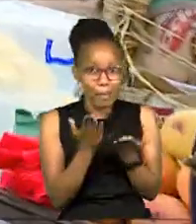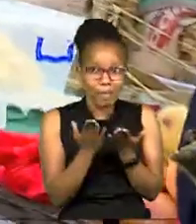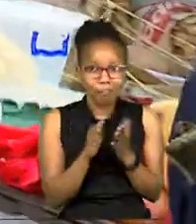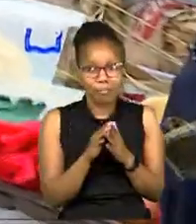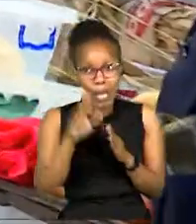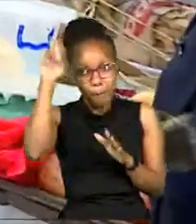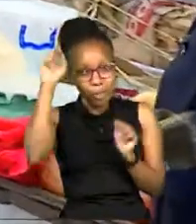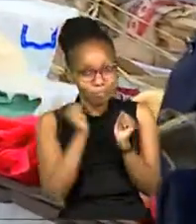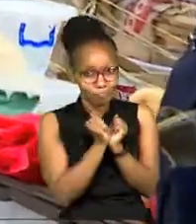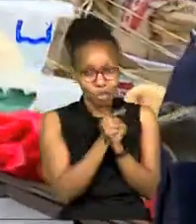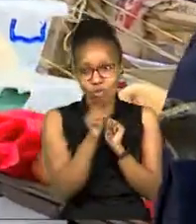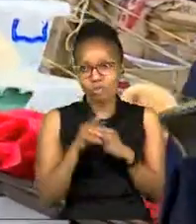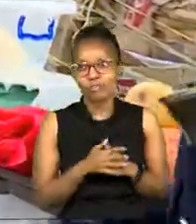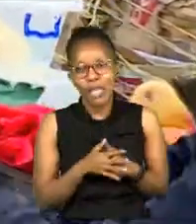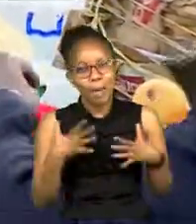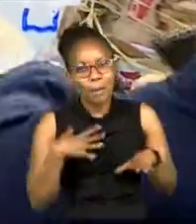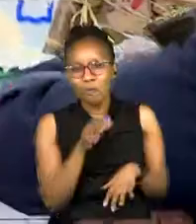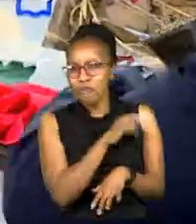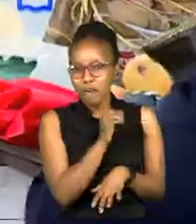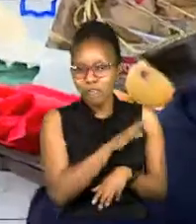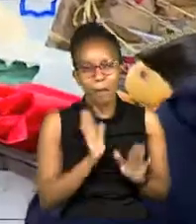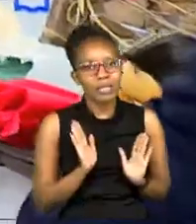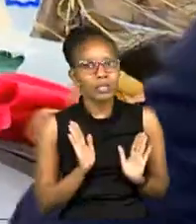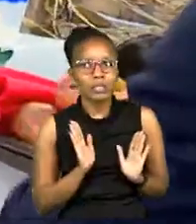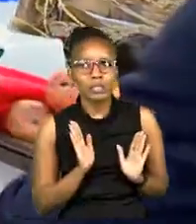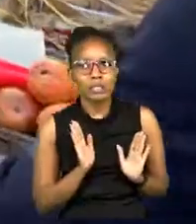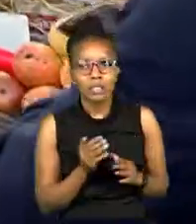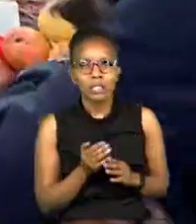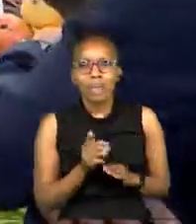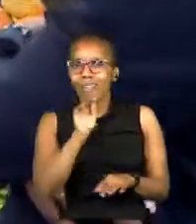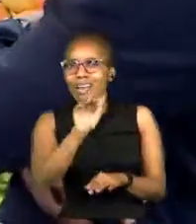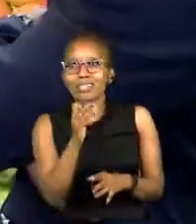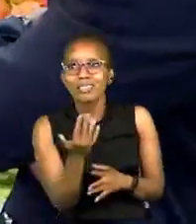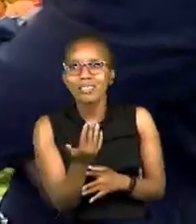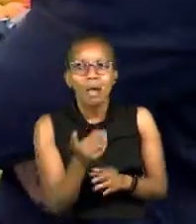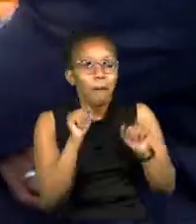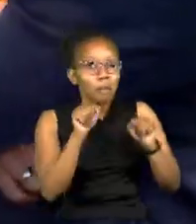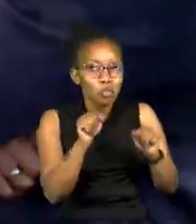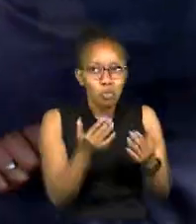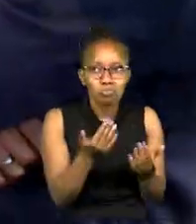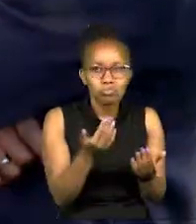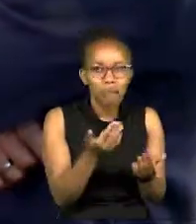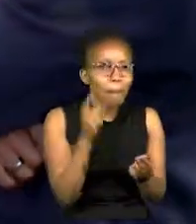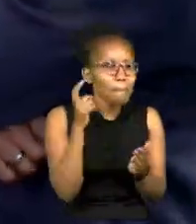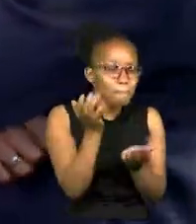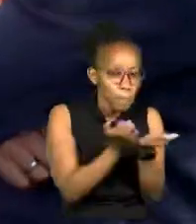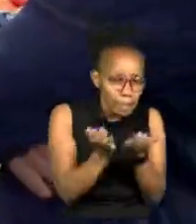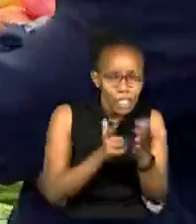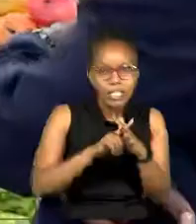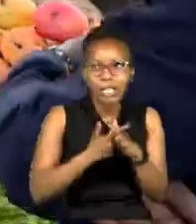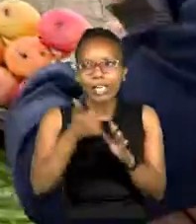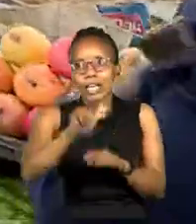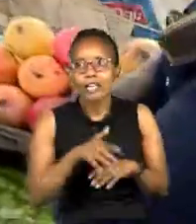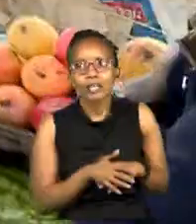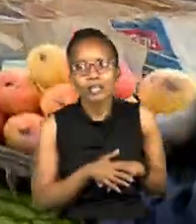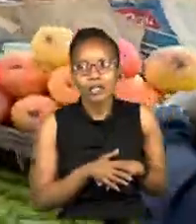kitu yako naye ni uoga mwingi. Juu lazima kipita hivi akuulize kama naweza weka hapa, naweza weka hapa. Na unajua obviously kuna mtu anaweza